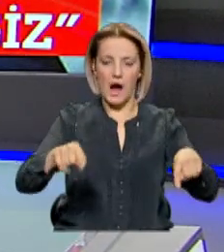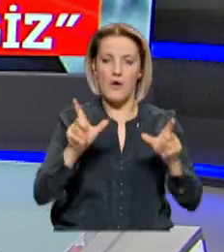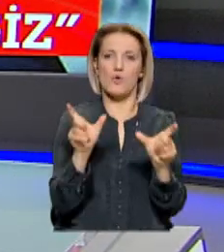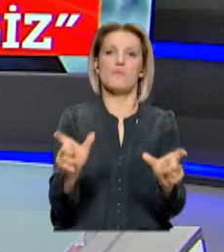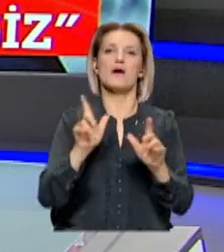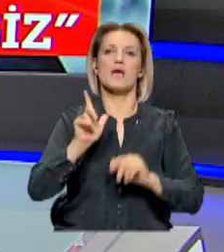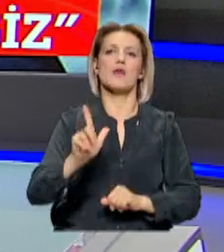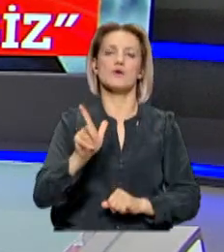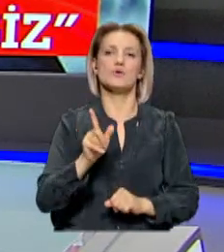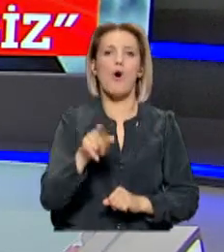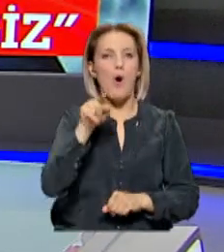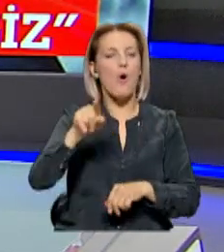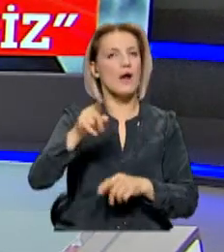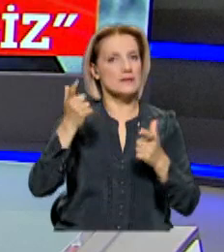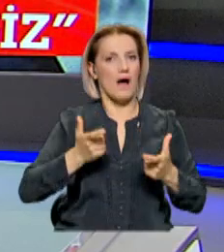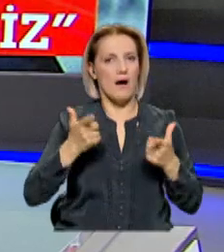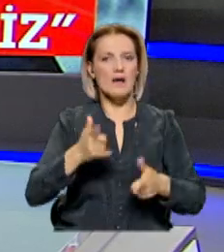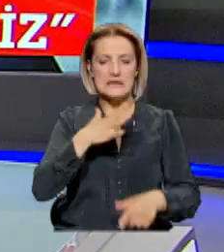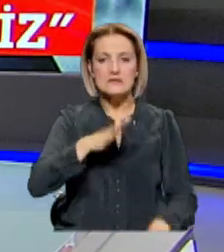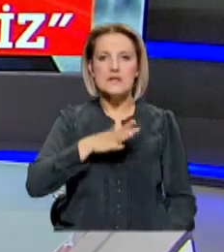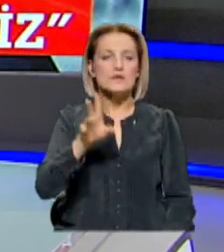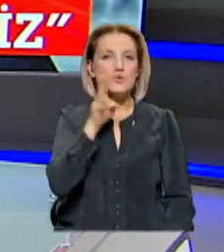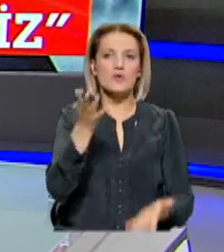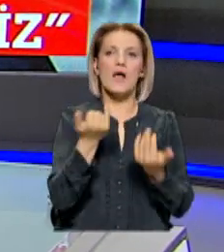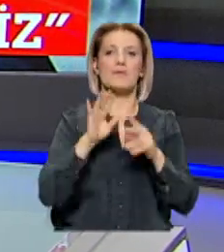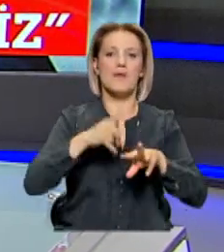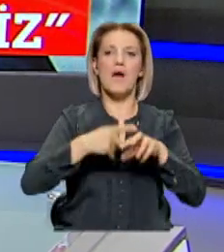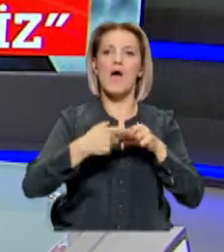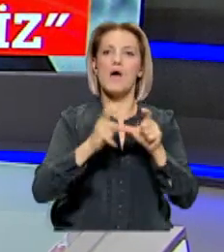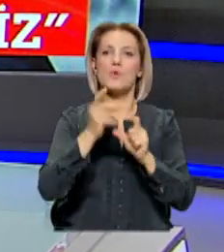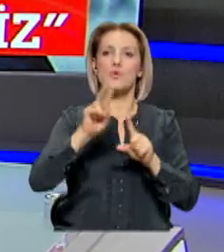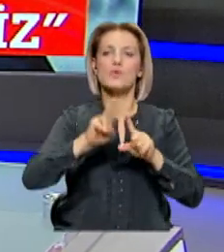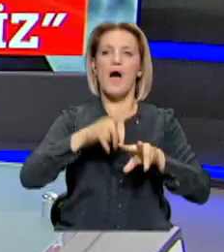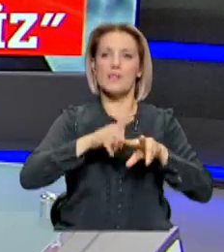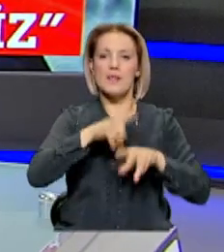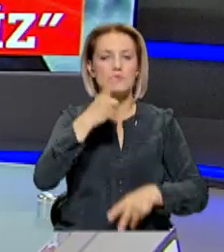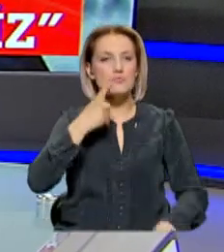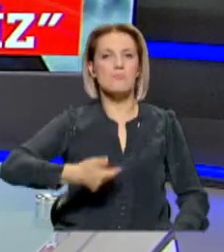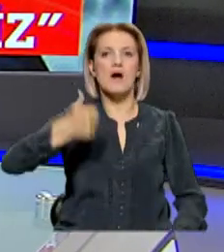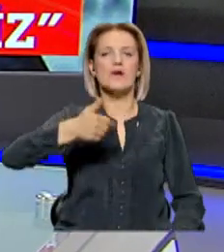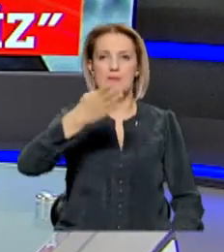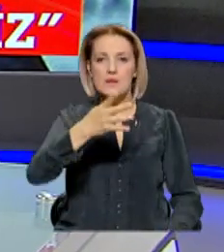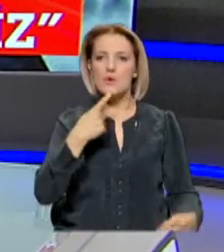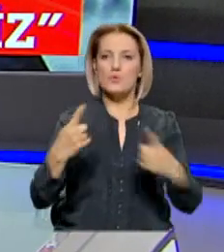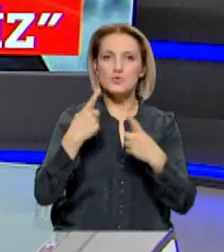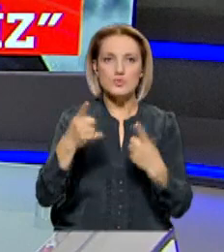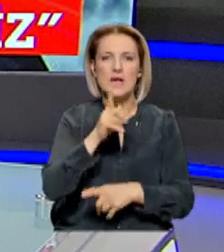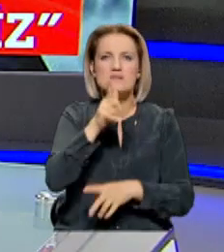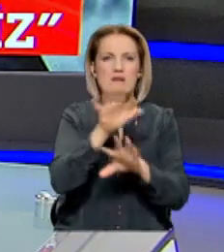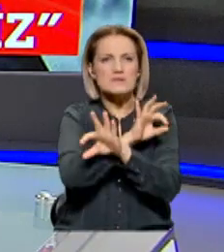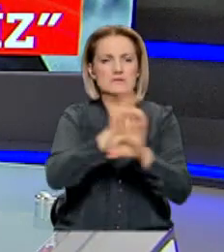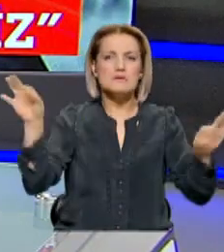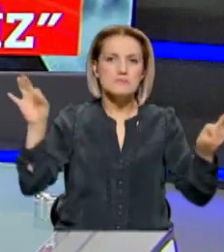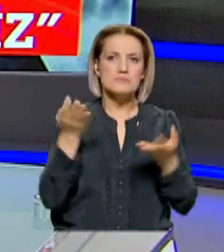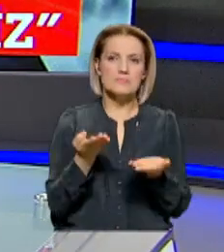koruması gerekiyordu orada istediği sonuç alınmadığı Ergün Atalay Cumhurbaşkanı ile konuştuğunda da aynı sessizliğe